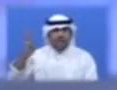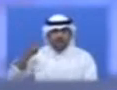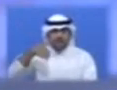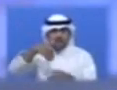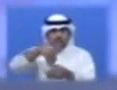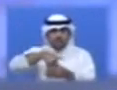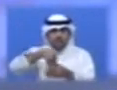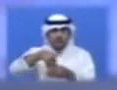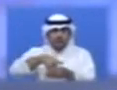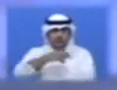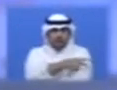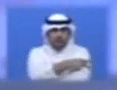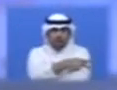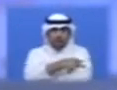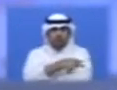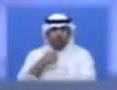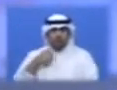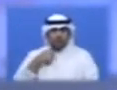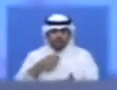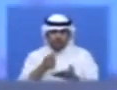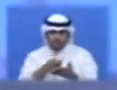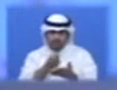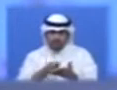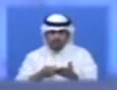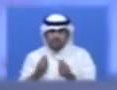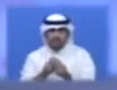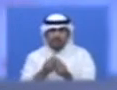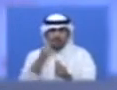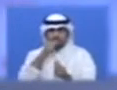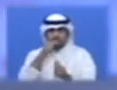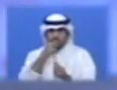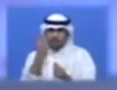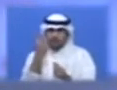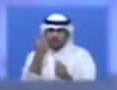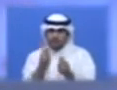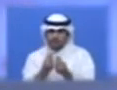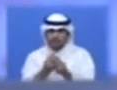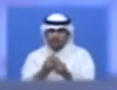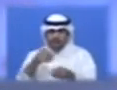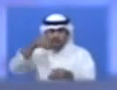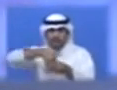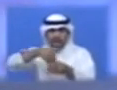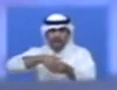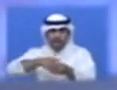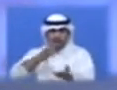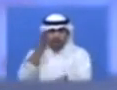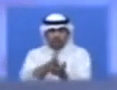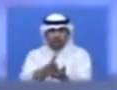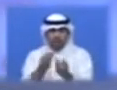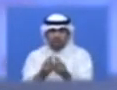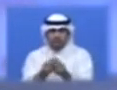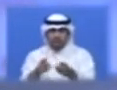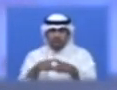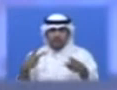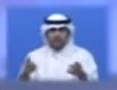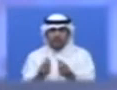13 مرشحا بينهم مرشحتان هم حصيلة اليوم الثالث للتسجيل في الانتخابات التكميلية لمجلس الأمة في الدوائر